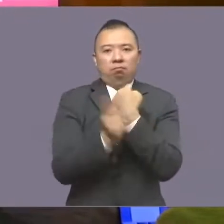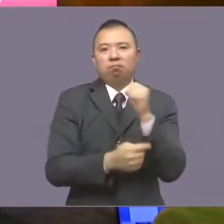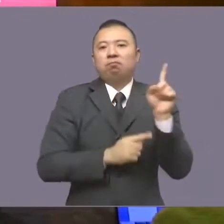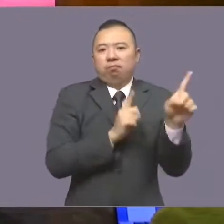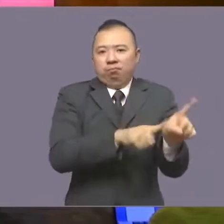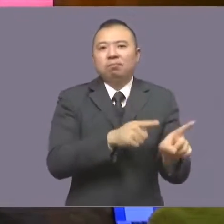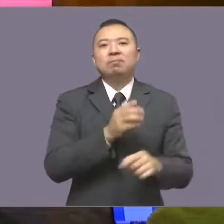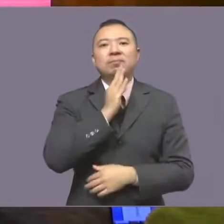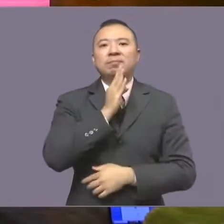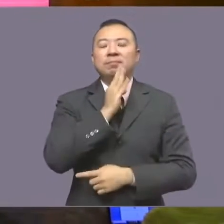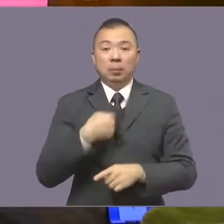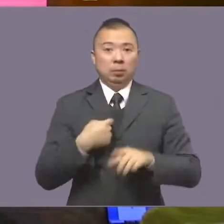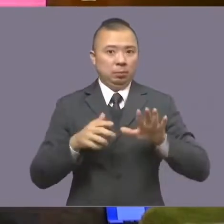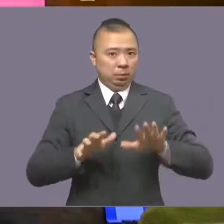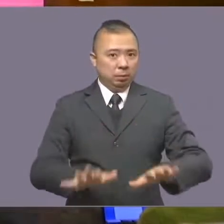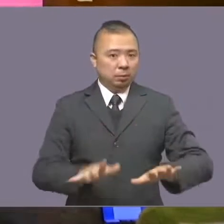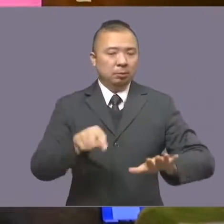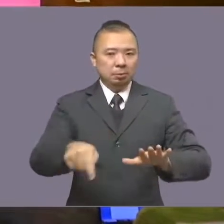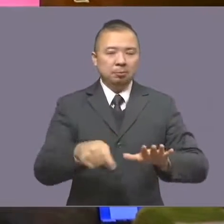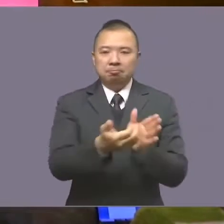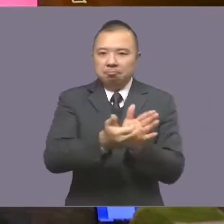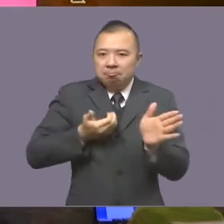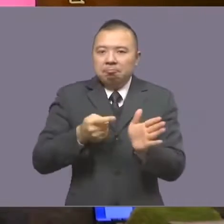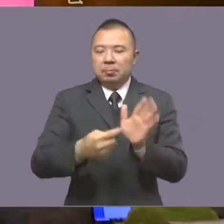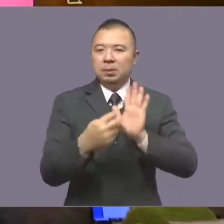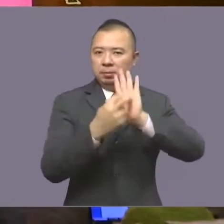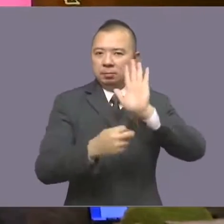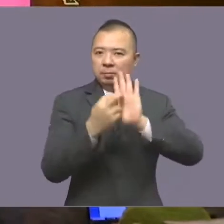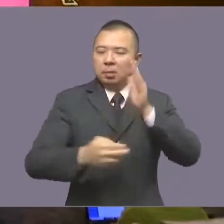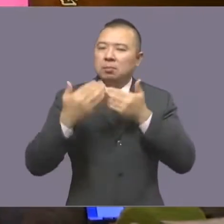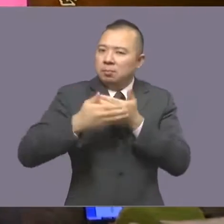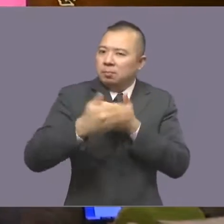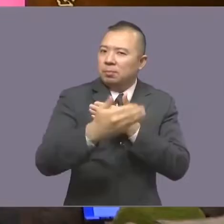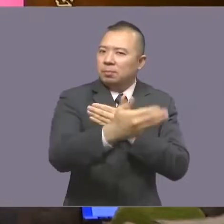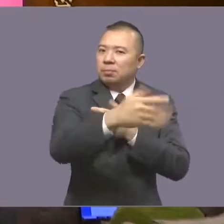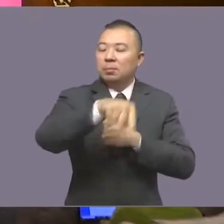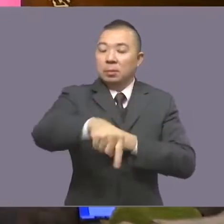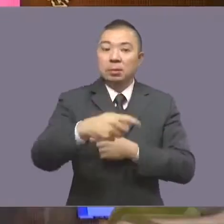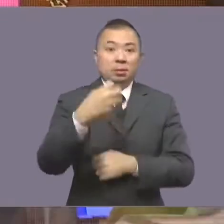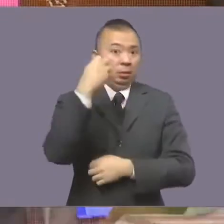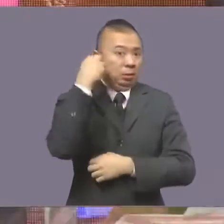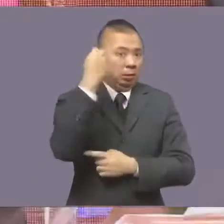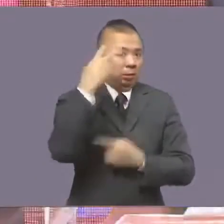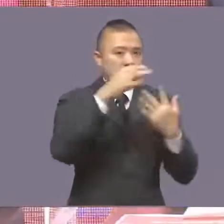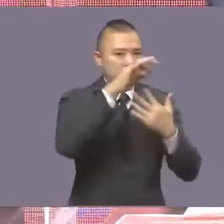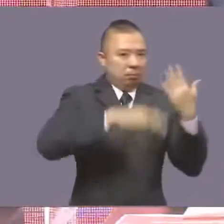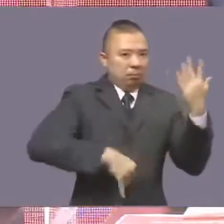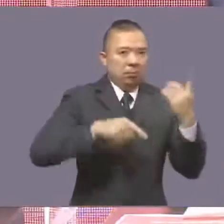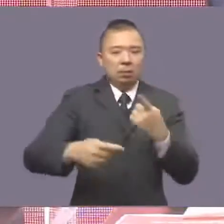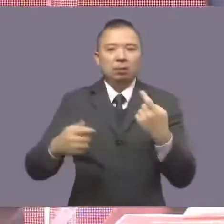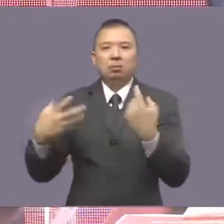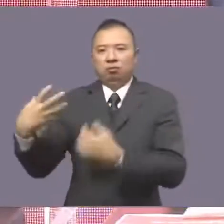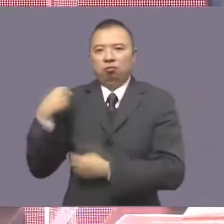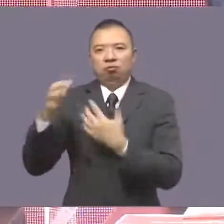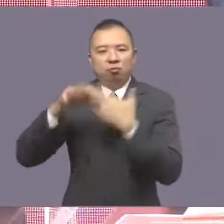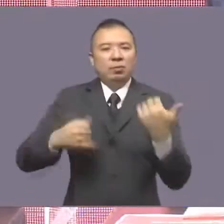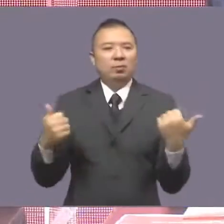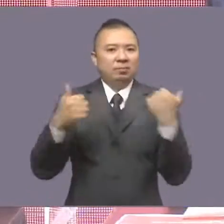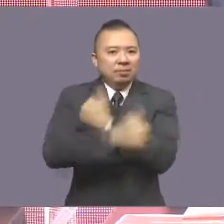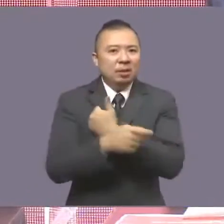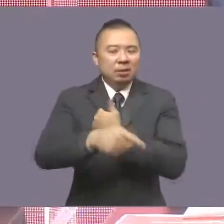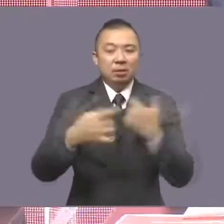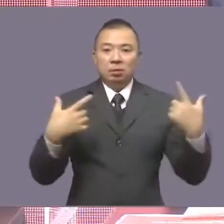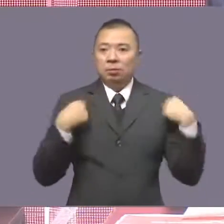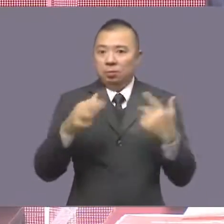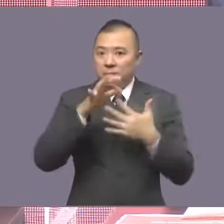今天进行相关的预告程序，以新代旧，3原则3配套，力求稳健排